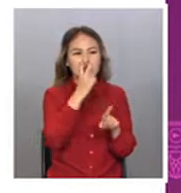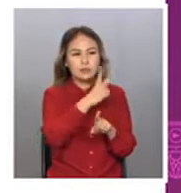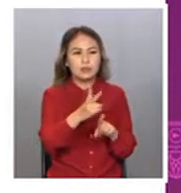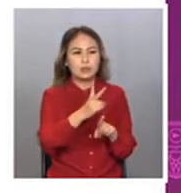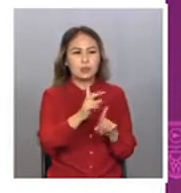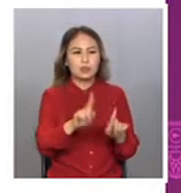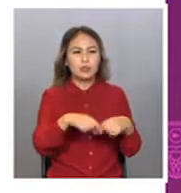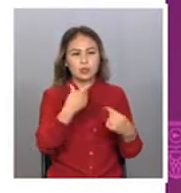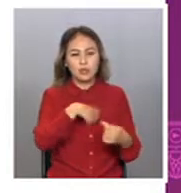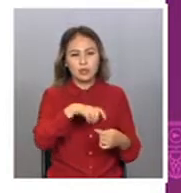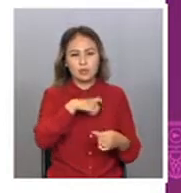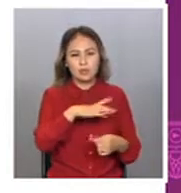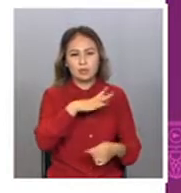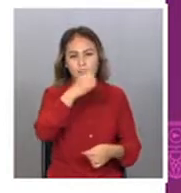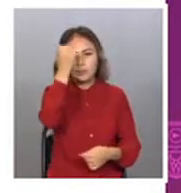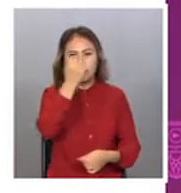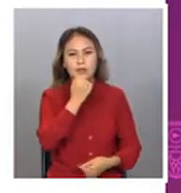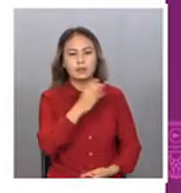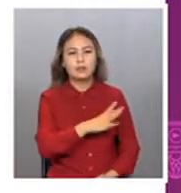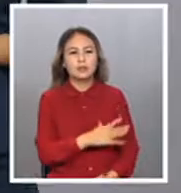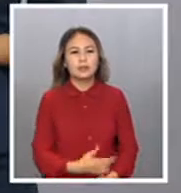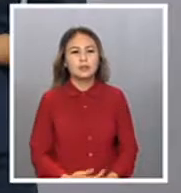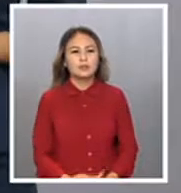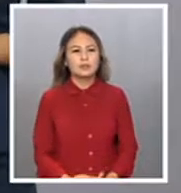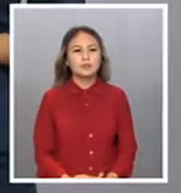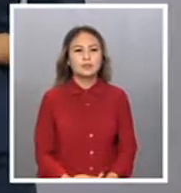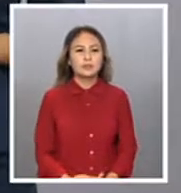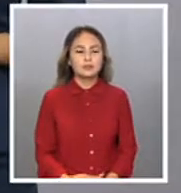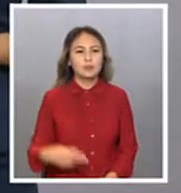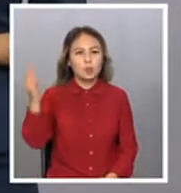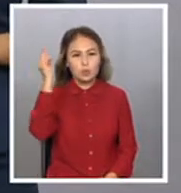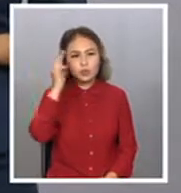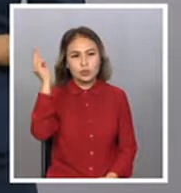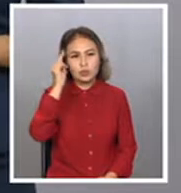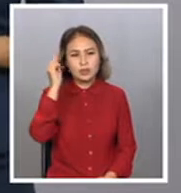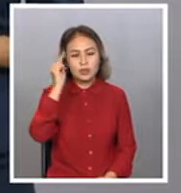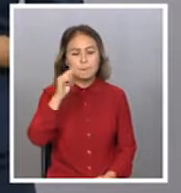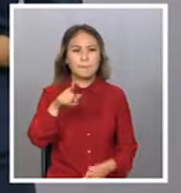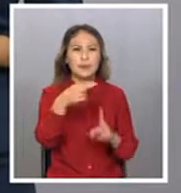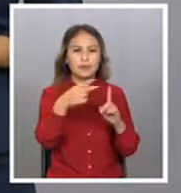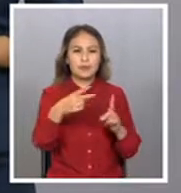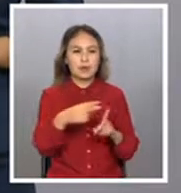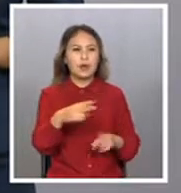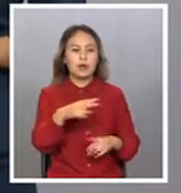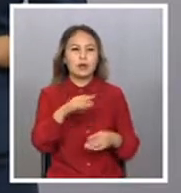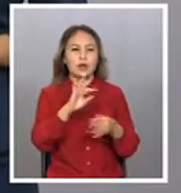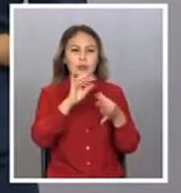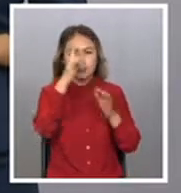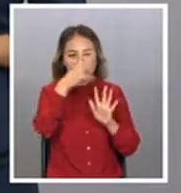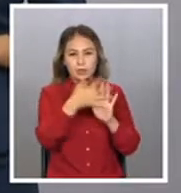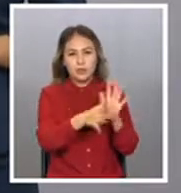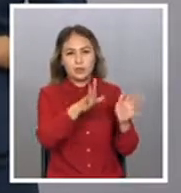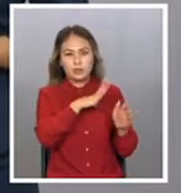Есенгелдіге өз алғыстарын білдірді. Оқушылар, Мәтіннің мазмұнын түсініп алды